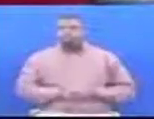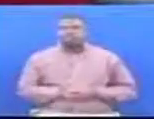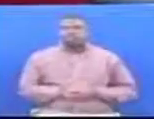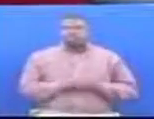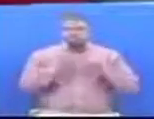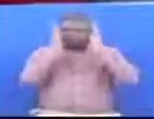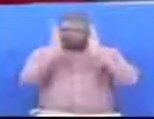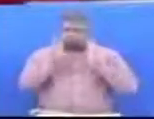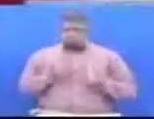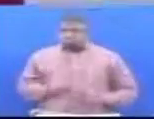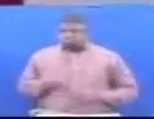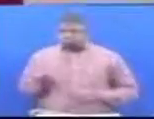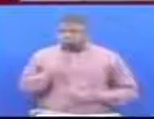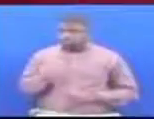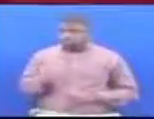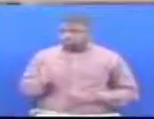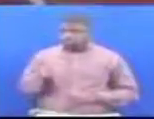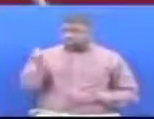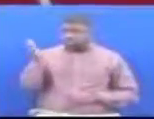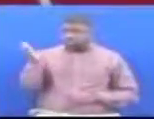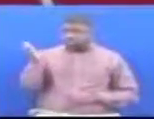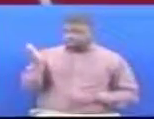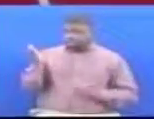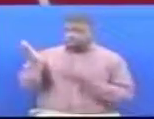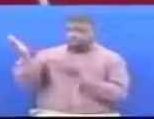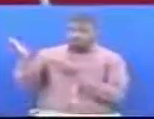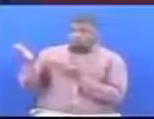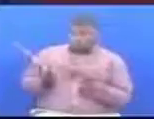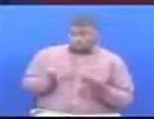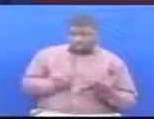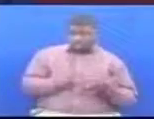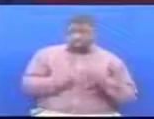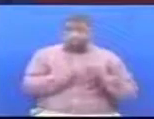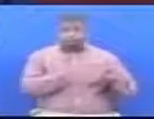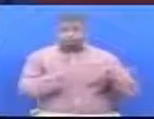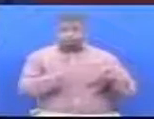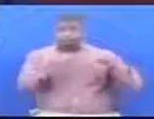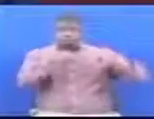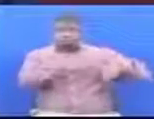Mheshimiwa Mzindakaya nimemwalika maalum kabisa